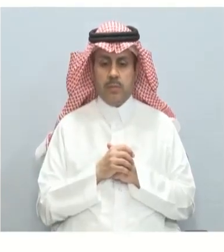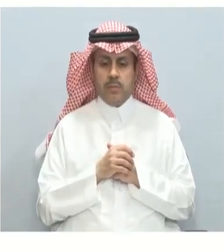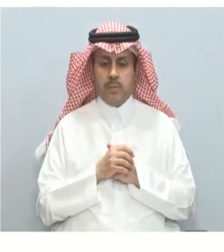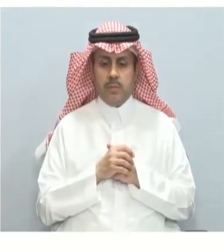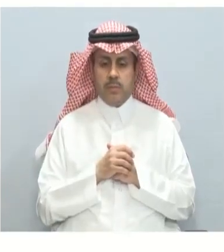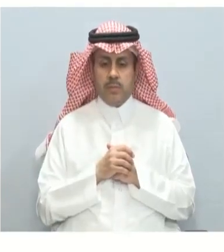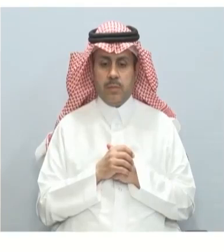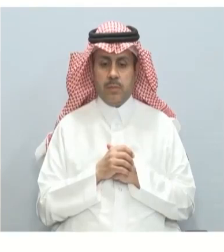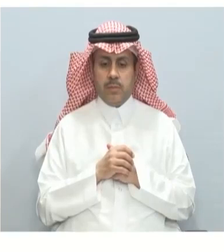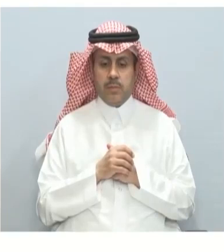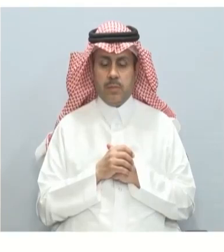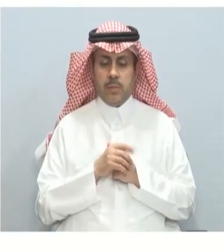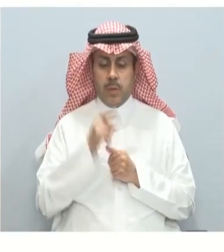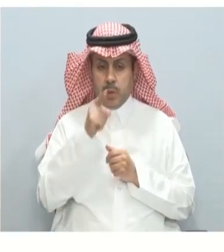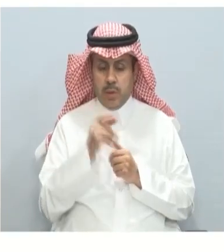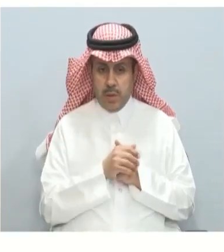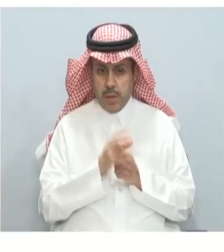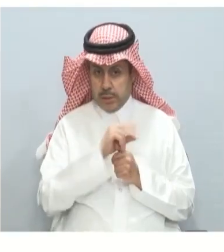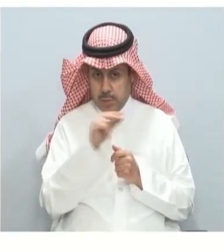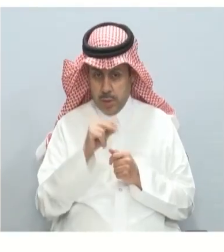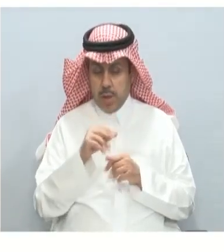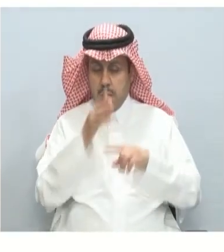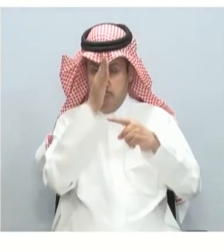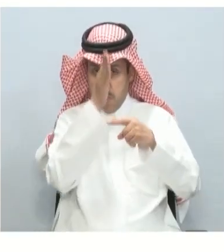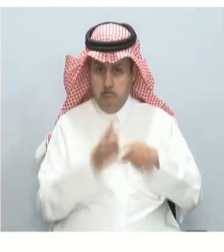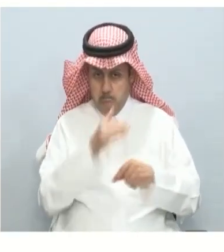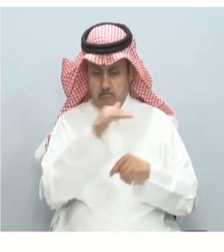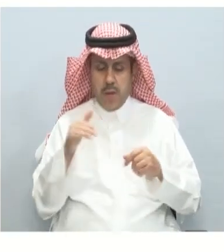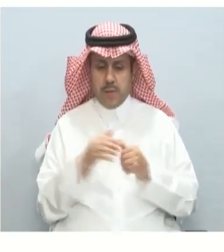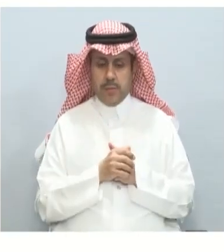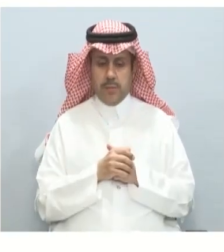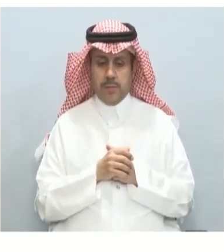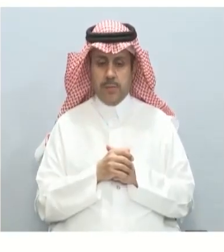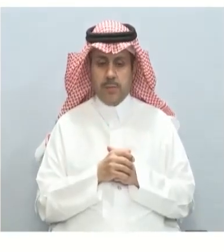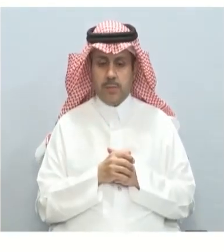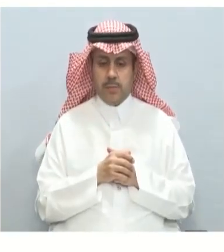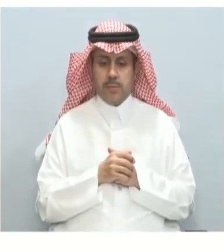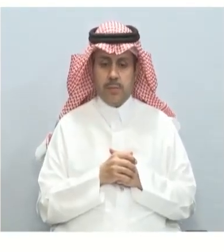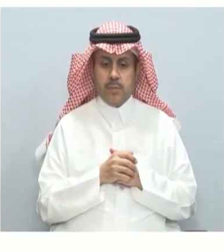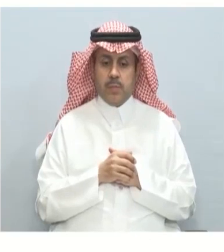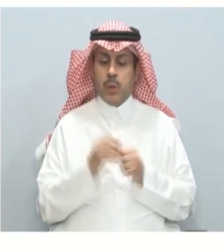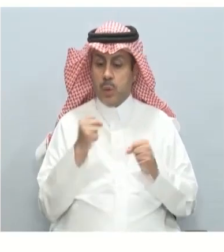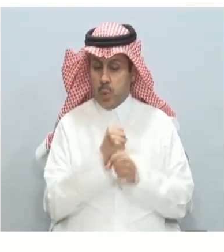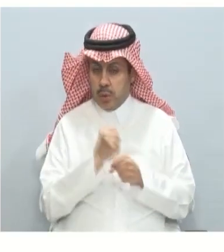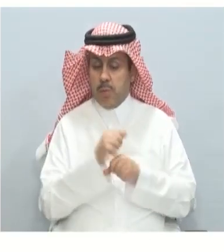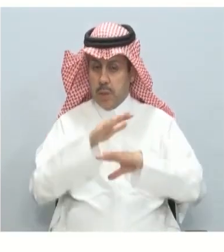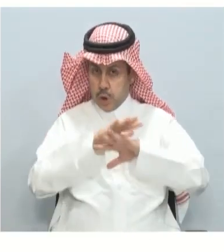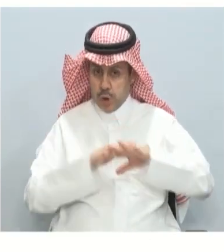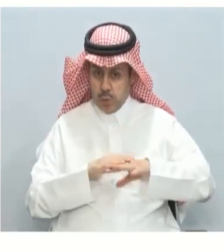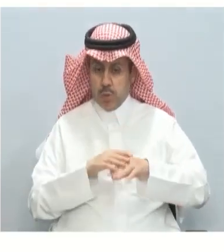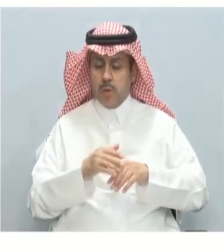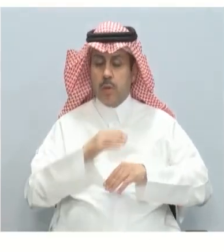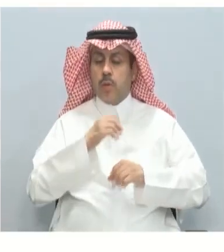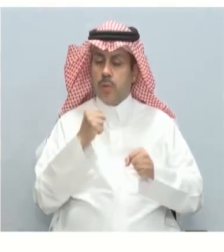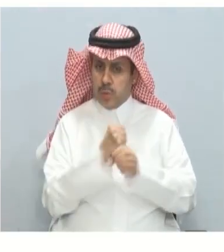الشكل كون هذا هو التمثيل البياني للداله يعد عمل جدول طريقه جيده لترتيب